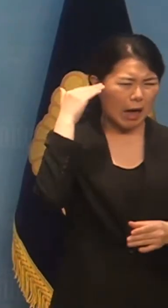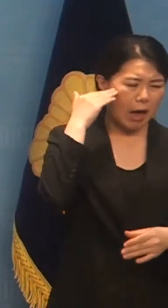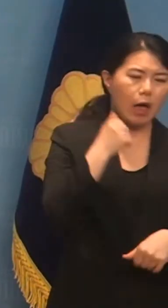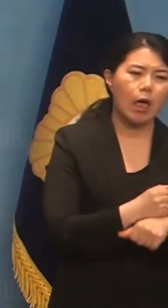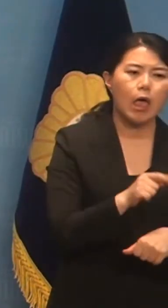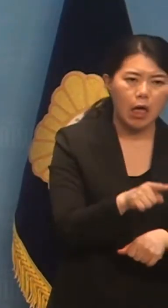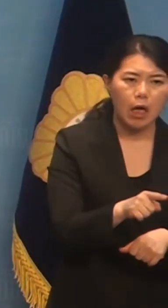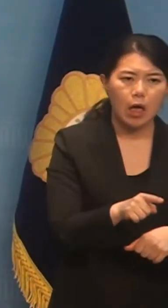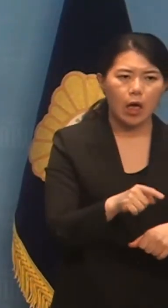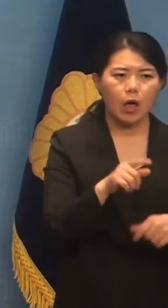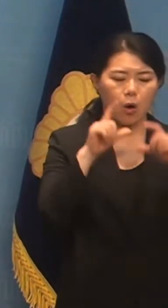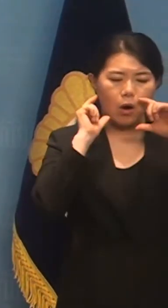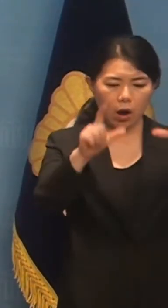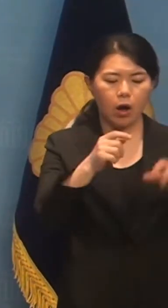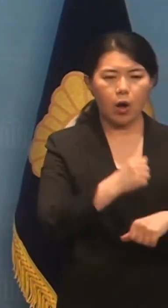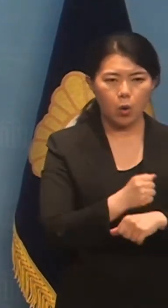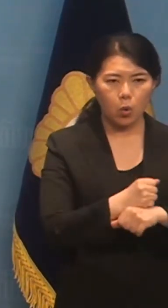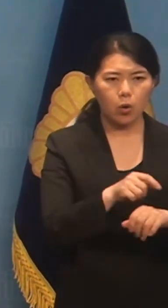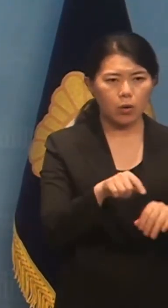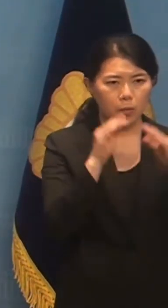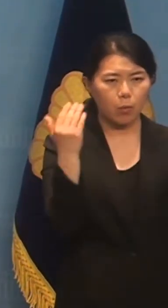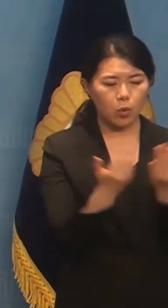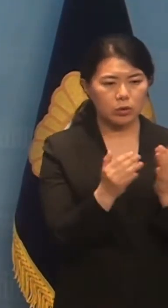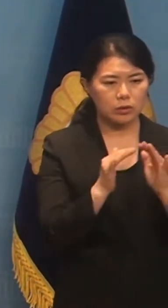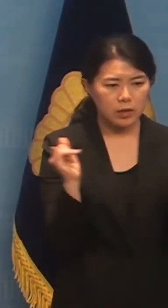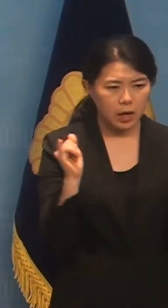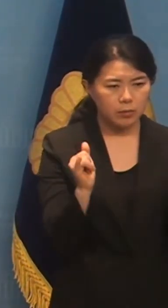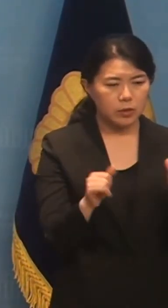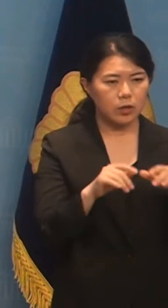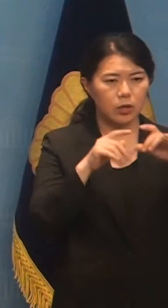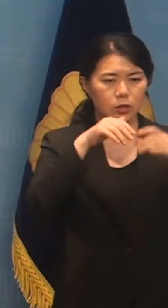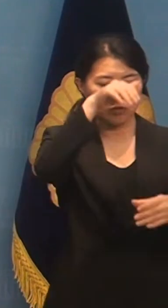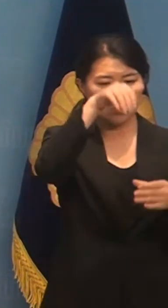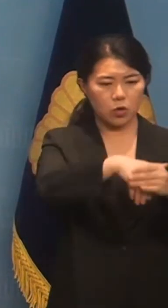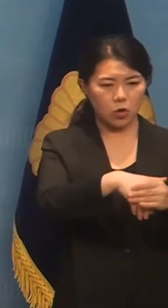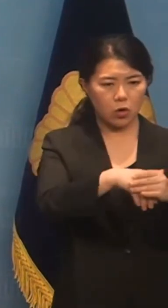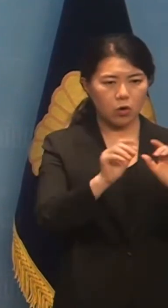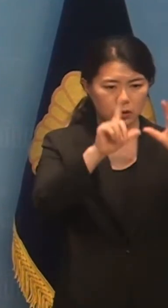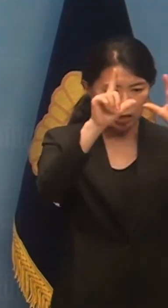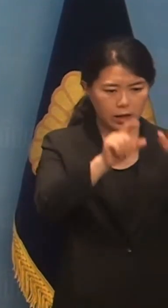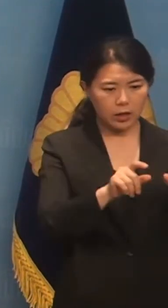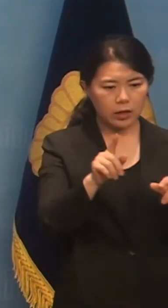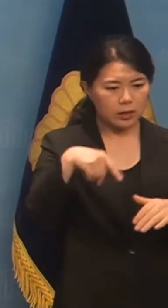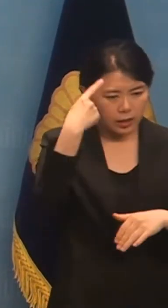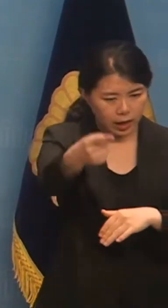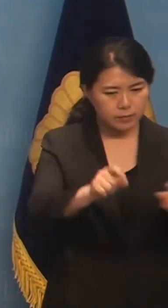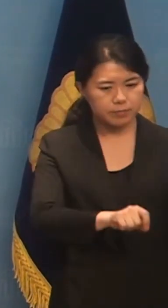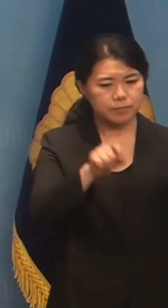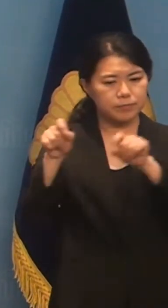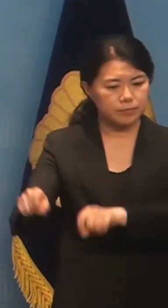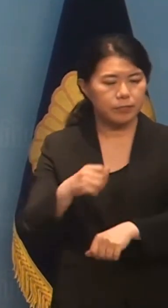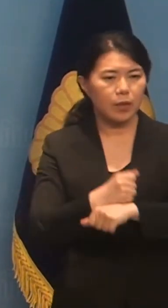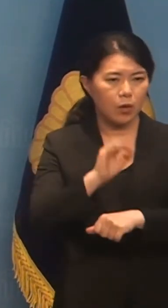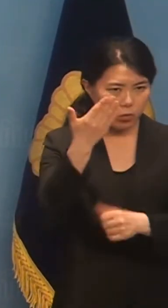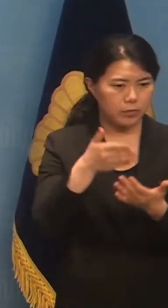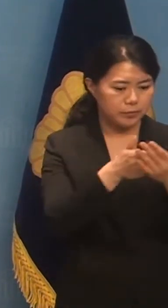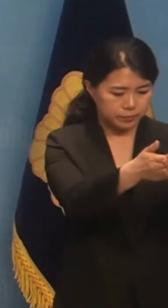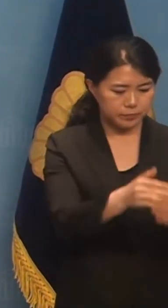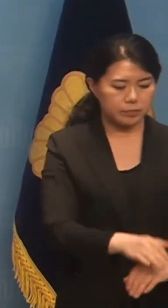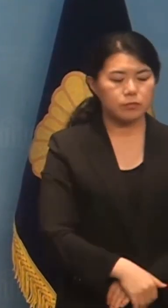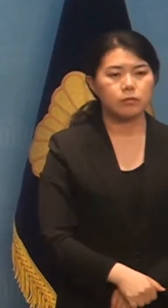대선 후보자들의 모든 재판을 선거일 이후로 조정할 것을 사법부에 강력히 요구해야 한다.